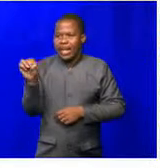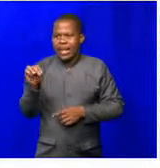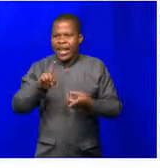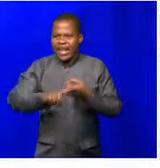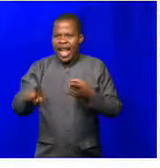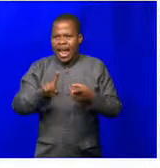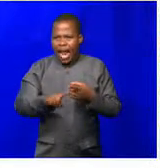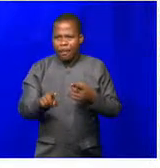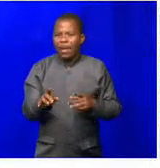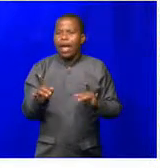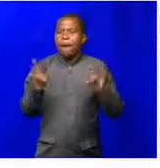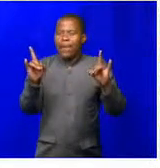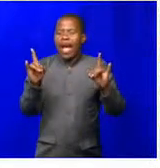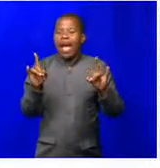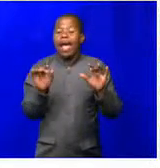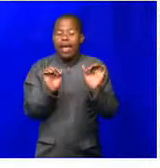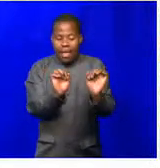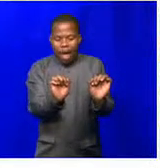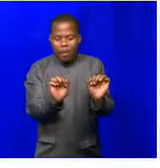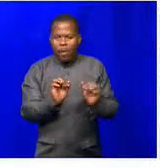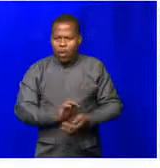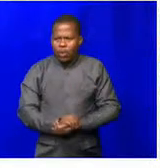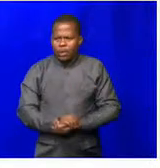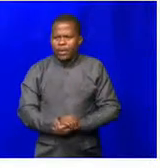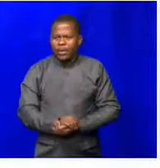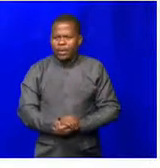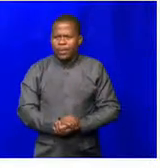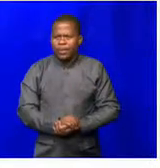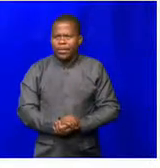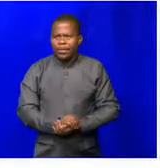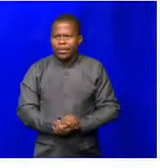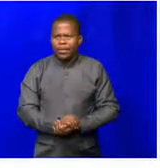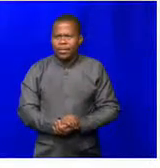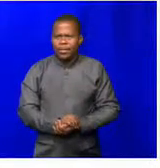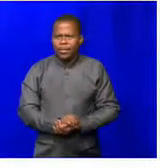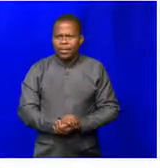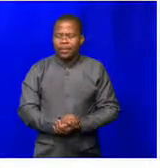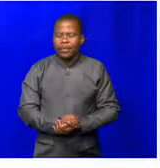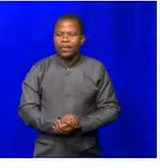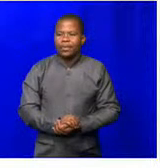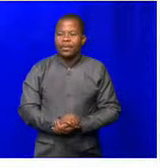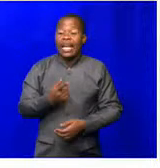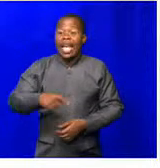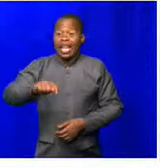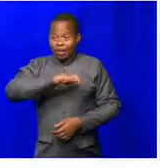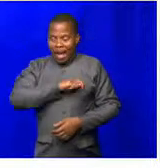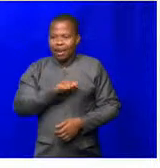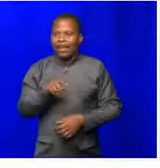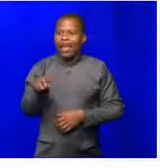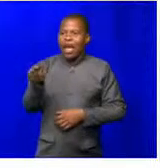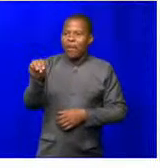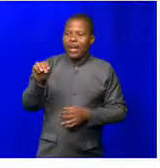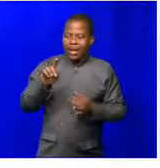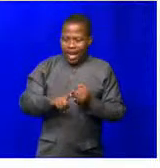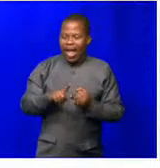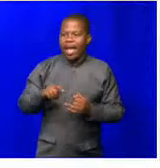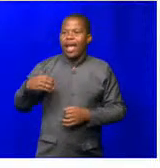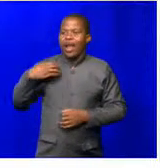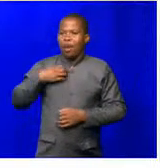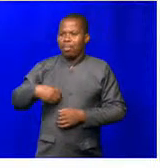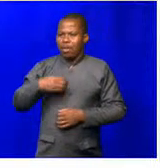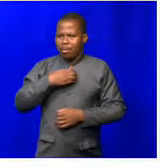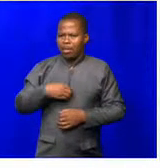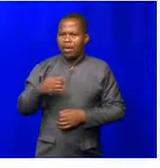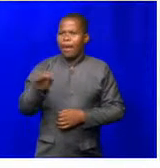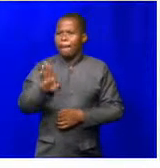belidlala ekhaya eSantiago Bernabeu. Umdlalo emkhathini wamacembu aseSpain iReal Madrid kanye neBarcelona lowaltiwa